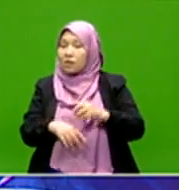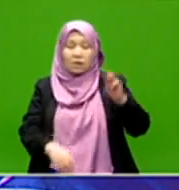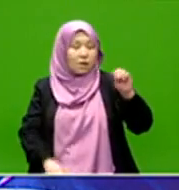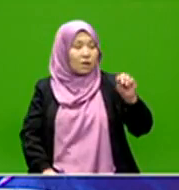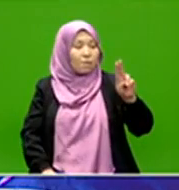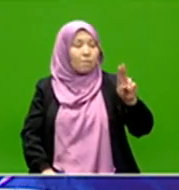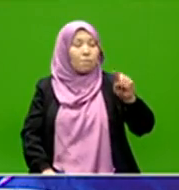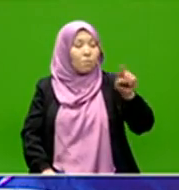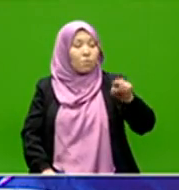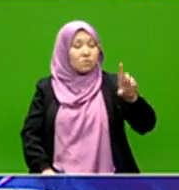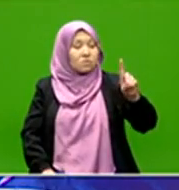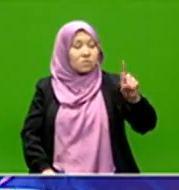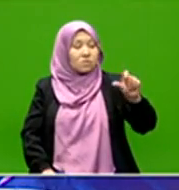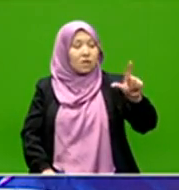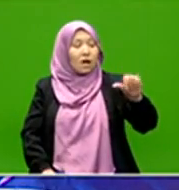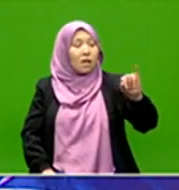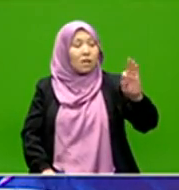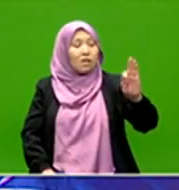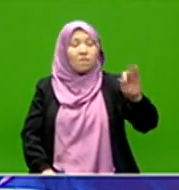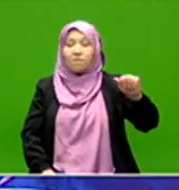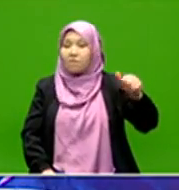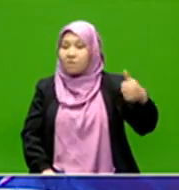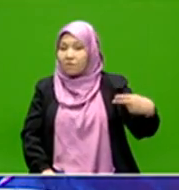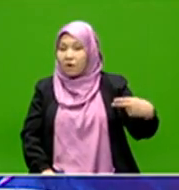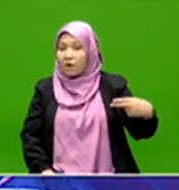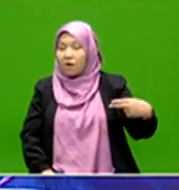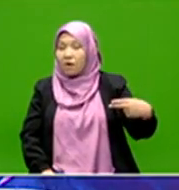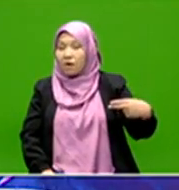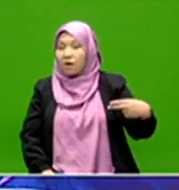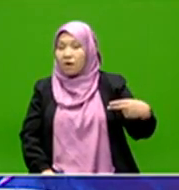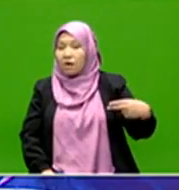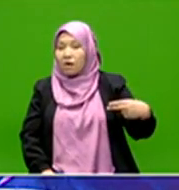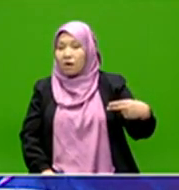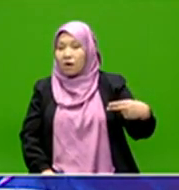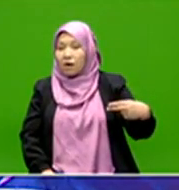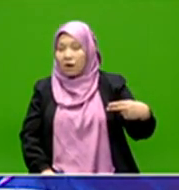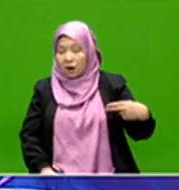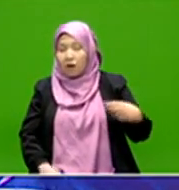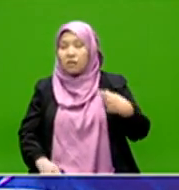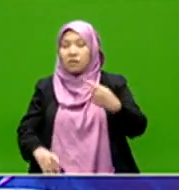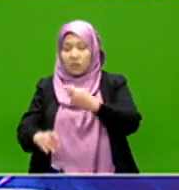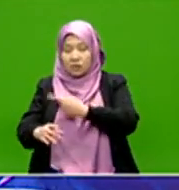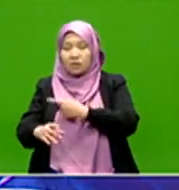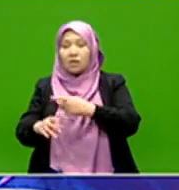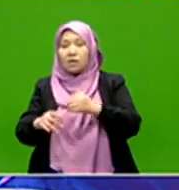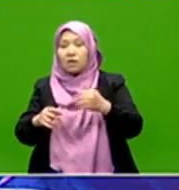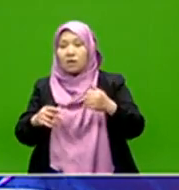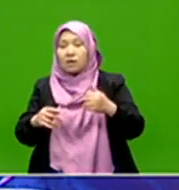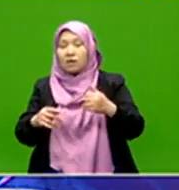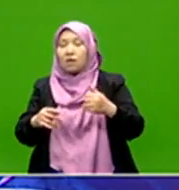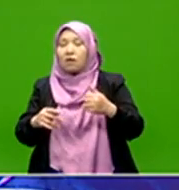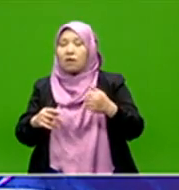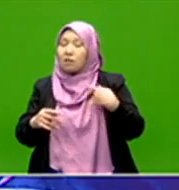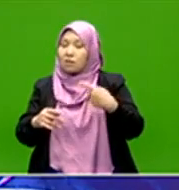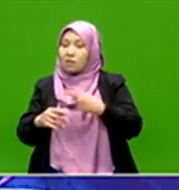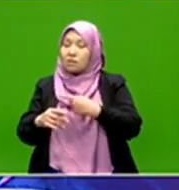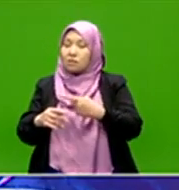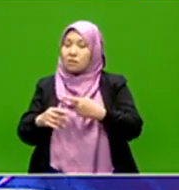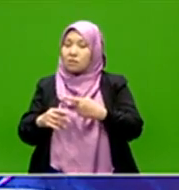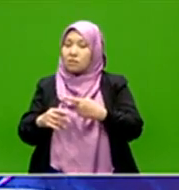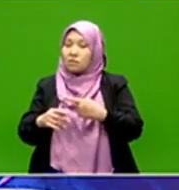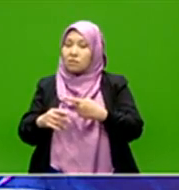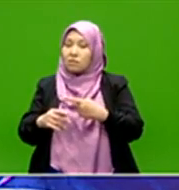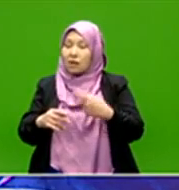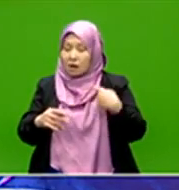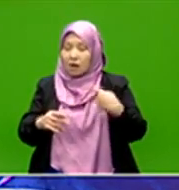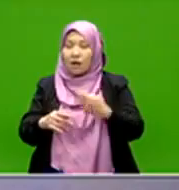Muzdalifah, kita baring kat situ atas tanah tu dengan tikar tu beratapkan